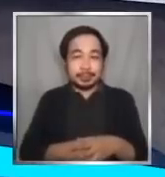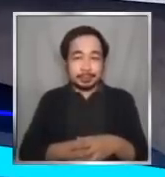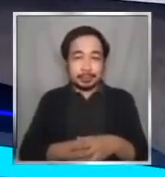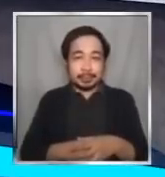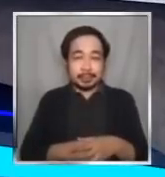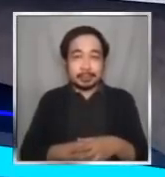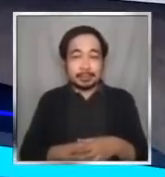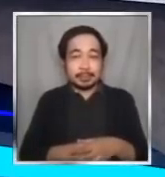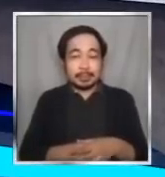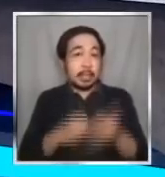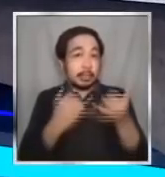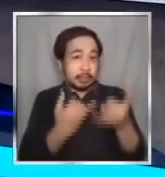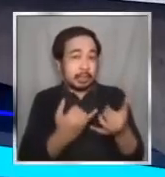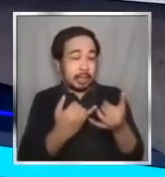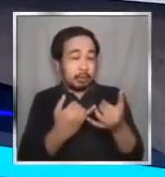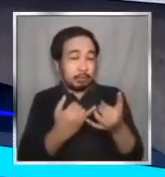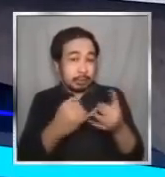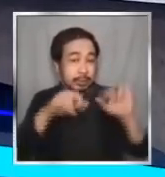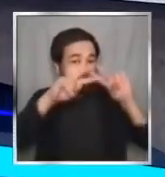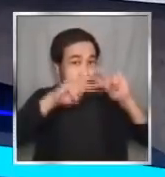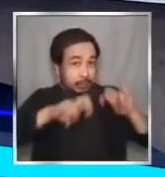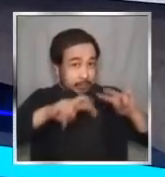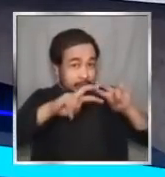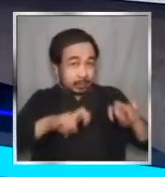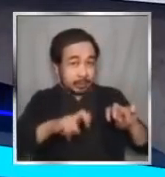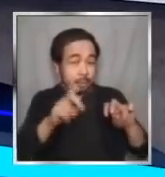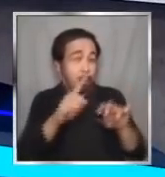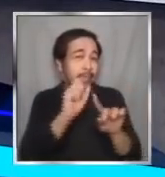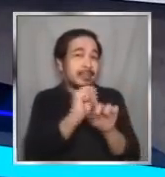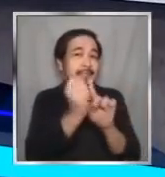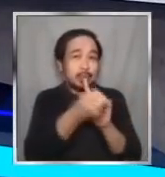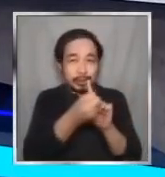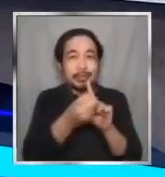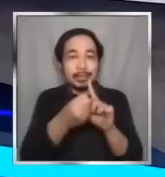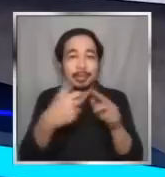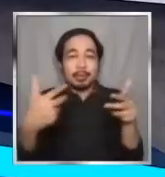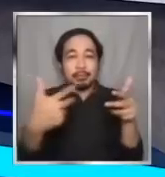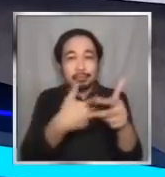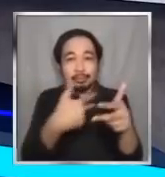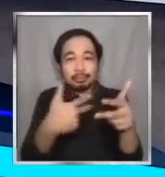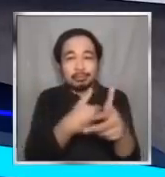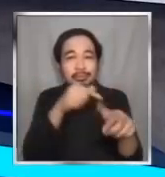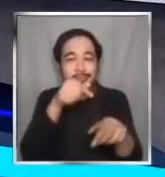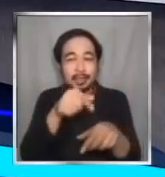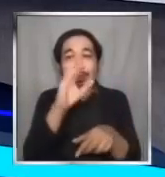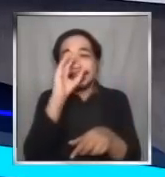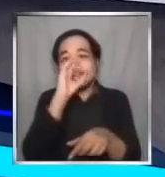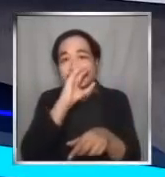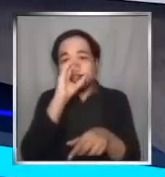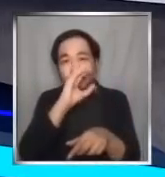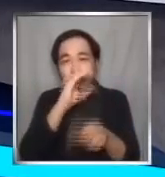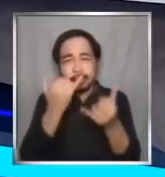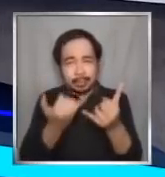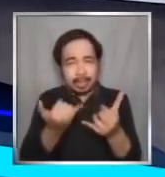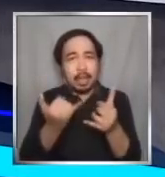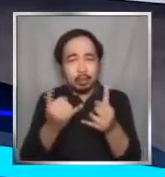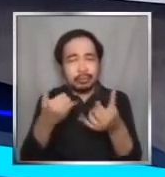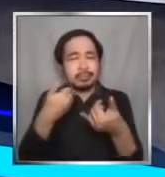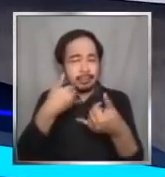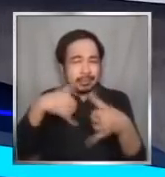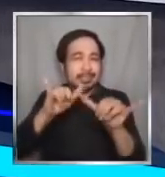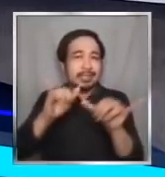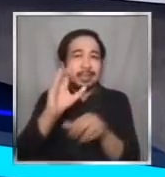Silipin na po na natin ngayon ang sitwasyon sa ilang kalsada sa lungsod ng Cebu na nasa Enhanced Community Quarantine o